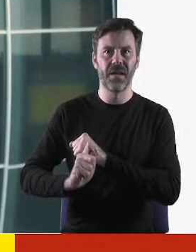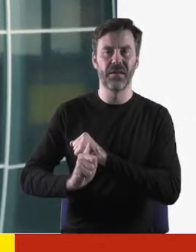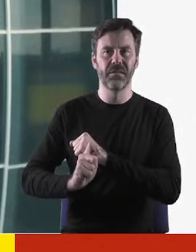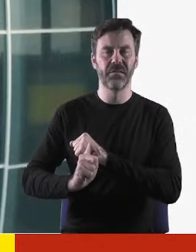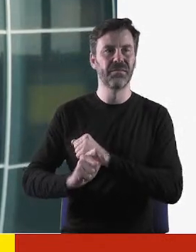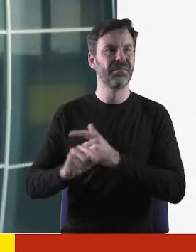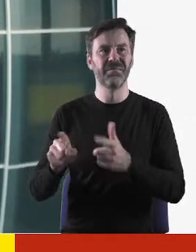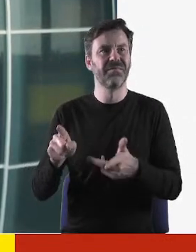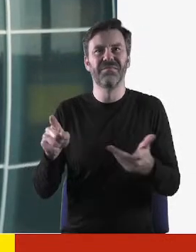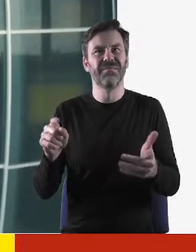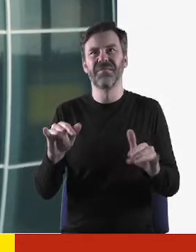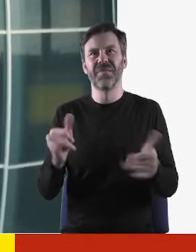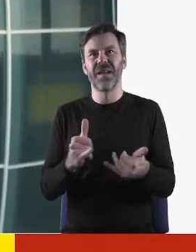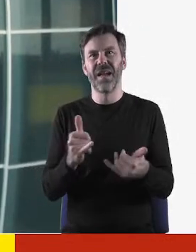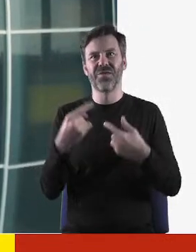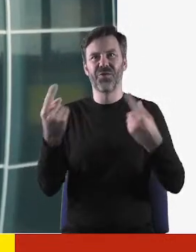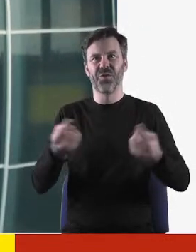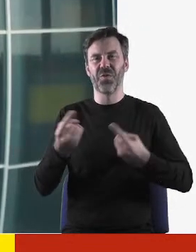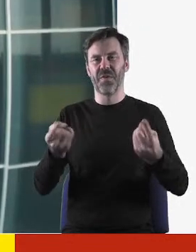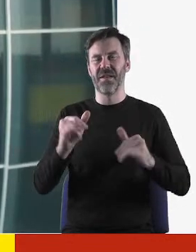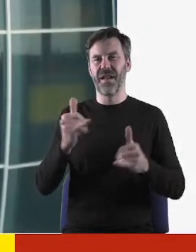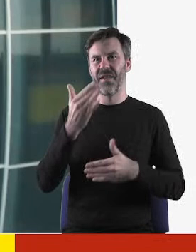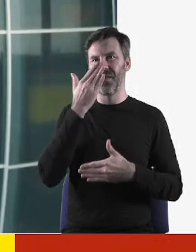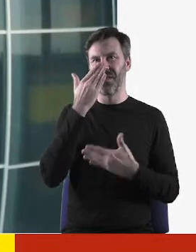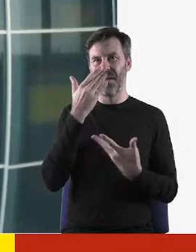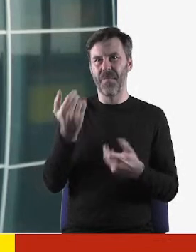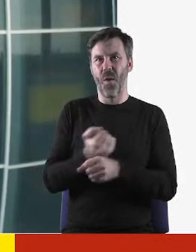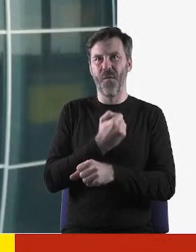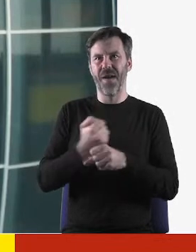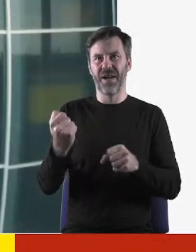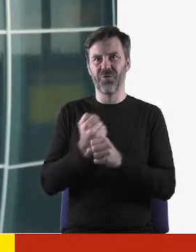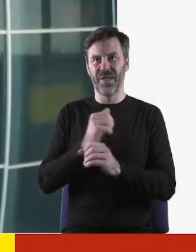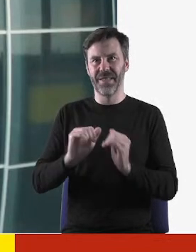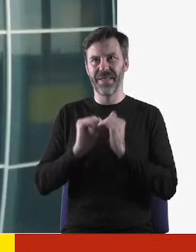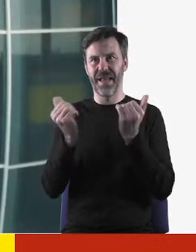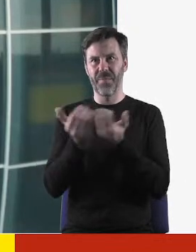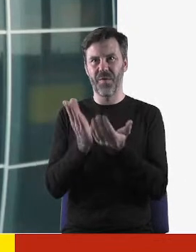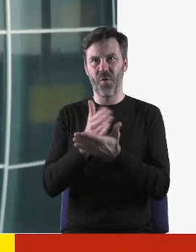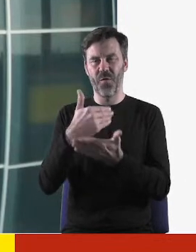mieć miejsca, one nie licują z powagą sejmiku i po